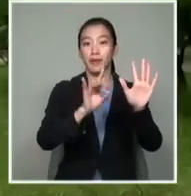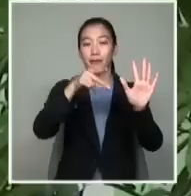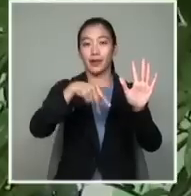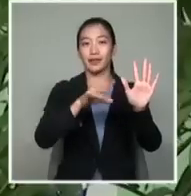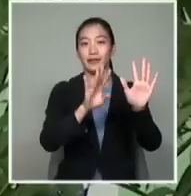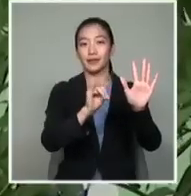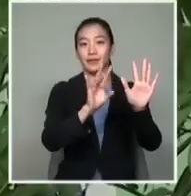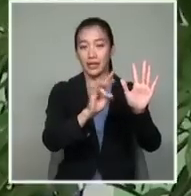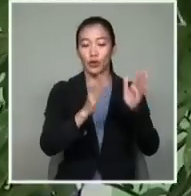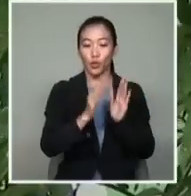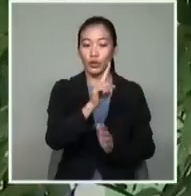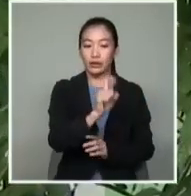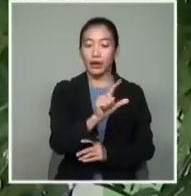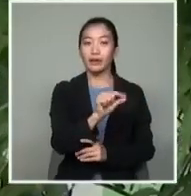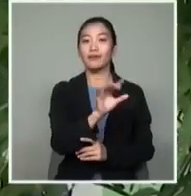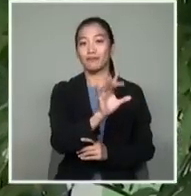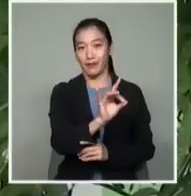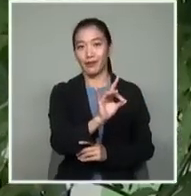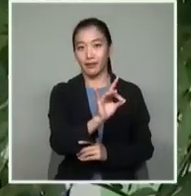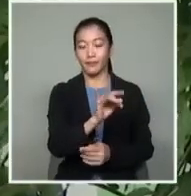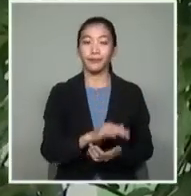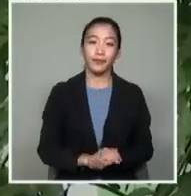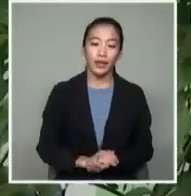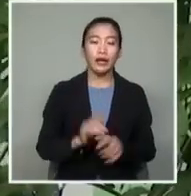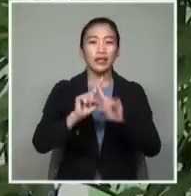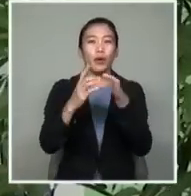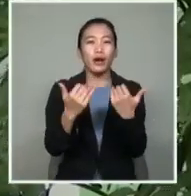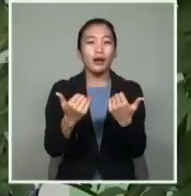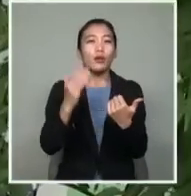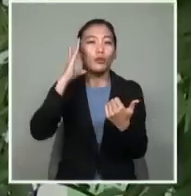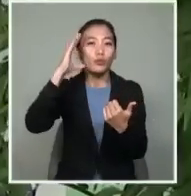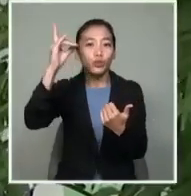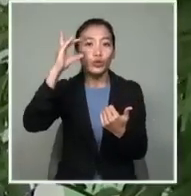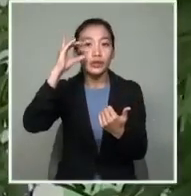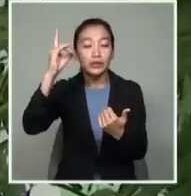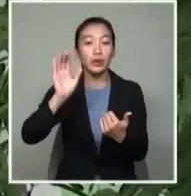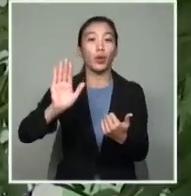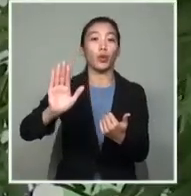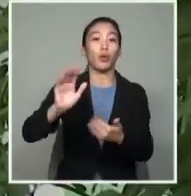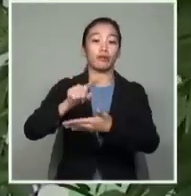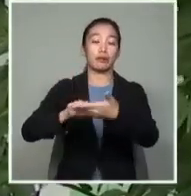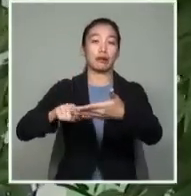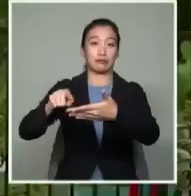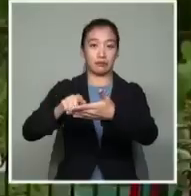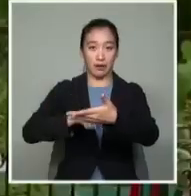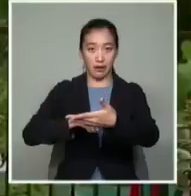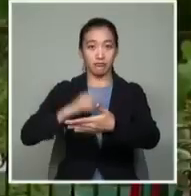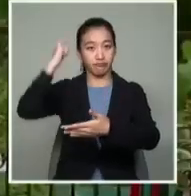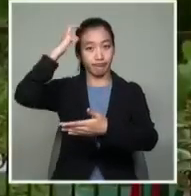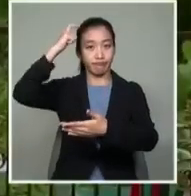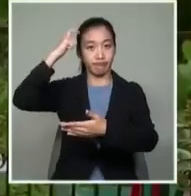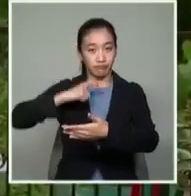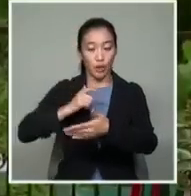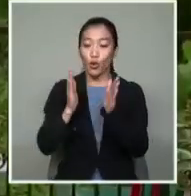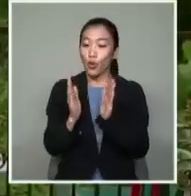อดผู้เสียชีวิตอยู่ที่28คนแต่อย่างไรก็ตามในวันพรุ่งนี้นะคะจะเป็นวันเลือกตั้งทั่วไปของเมียนมาผู้มีสิ